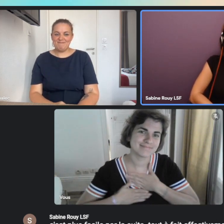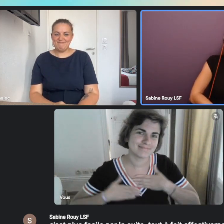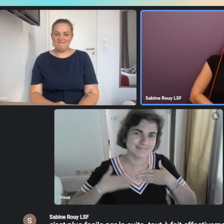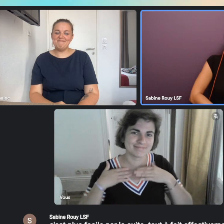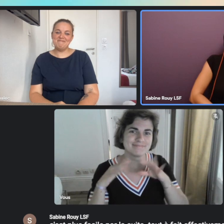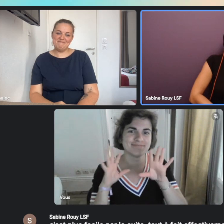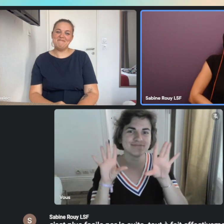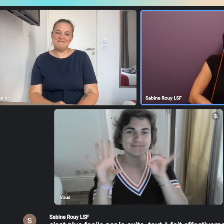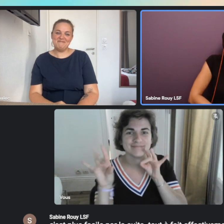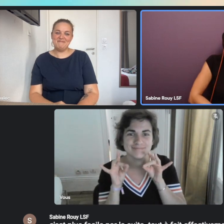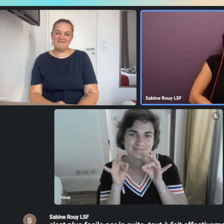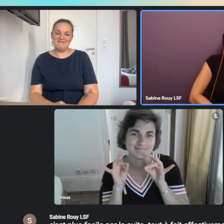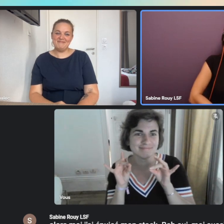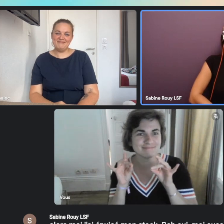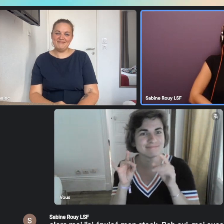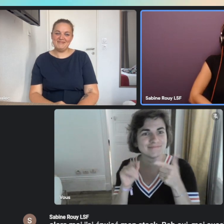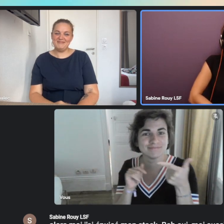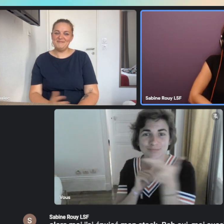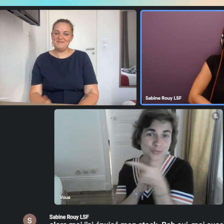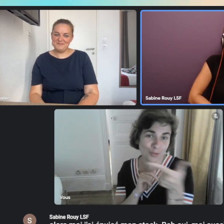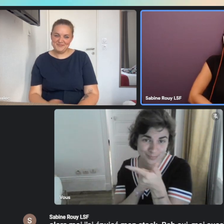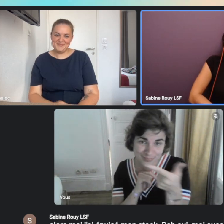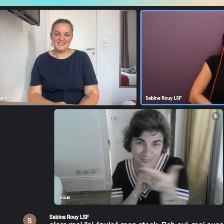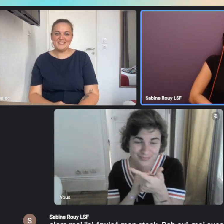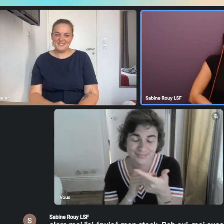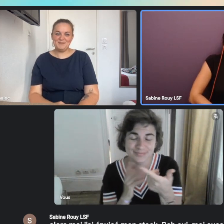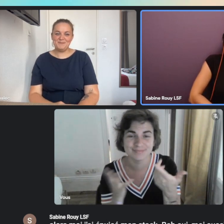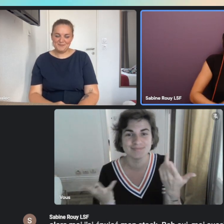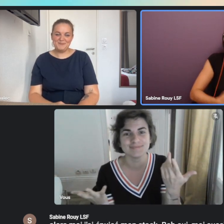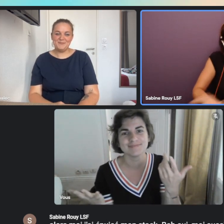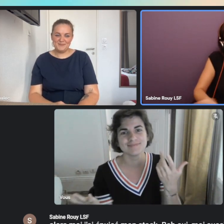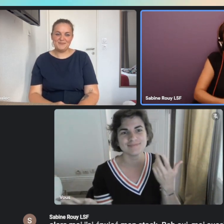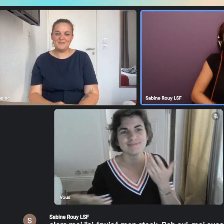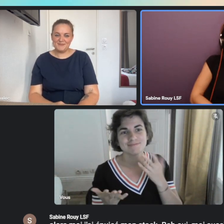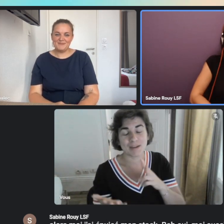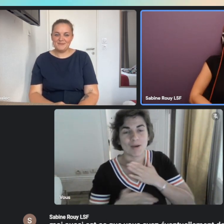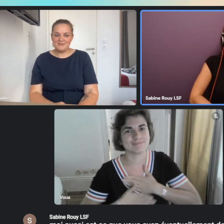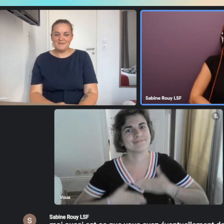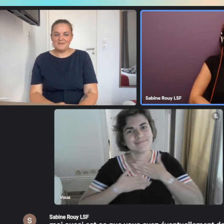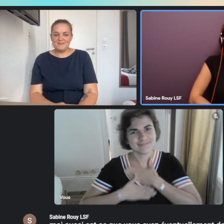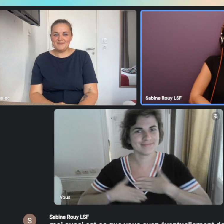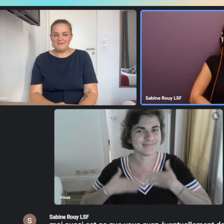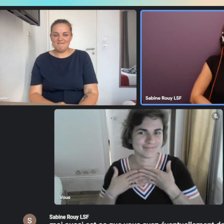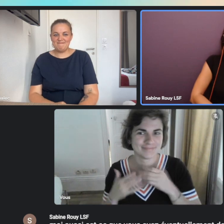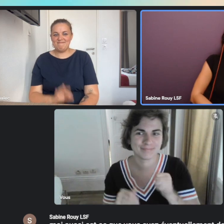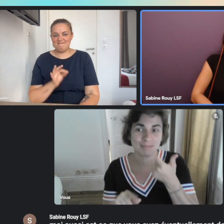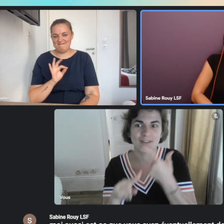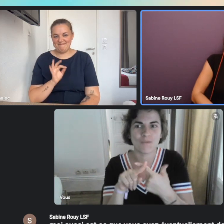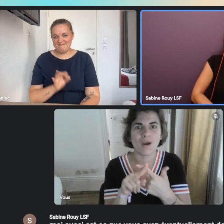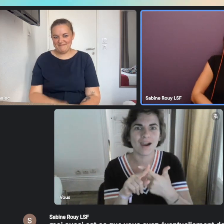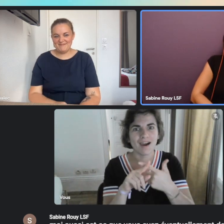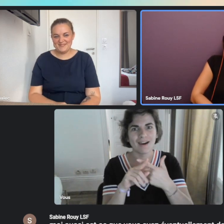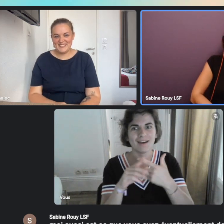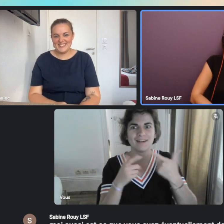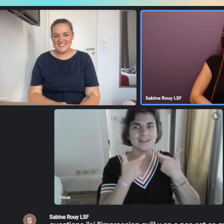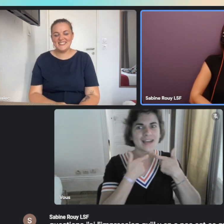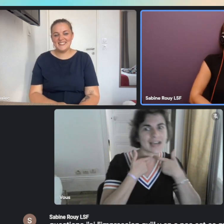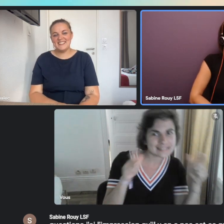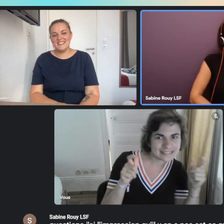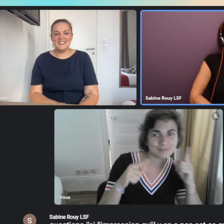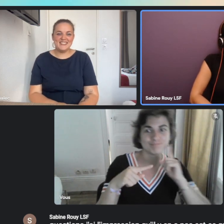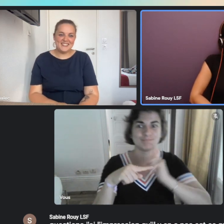Eh ben, c'était vraiment un grand plaisir de t'avoir comme invitée, de vous avoir comme invitée toutes les 2. C'était vraiment un grand